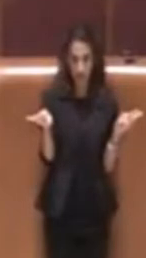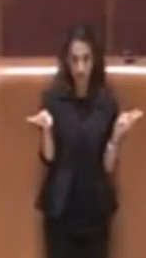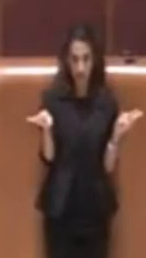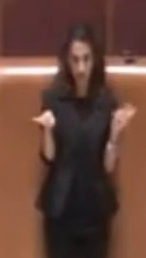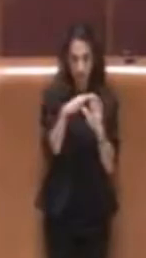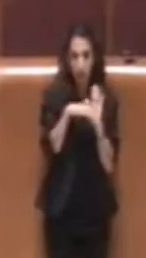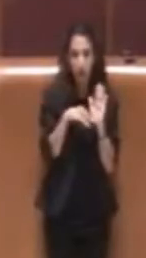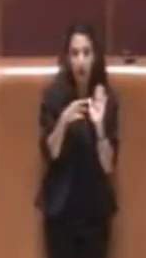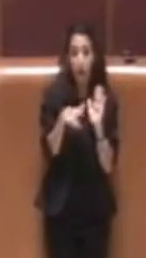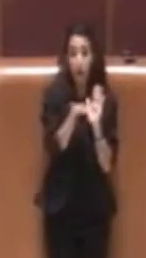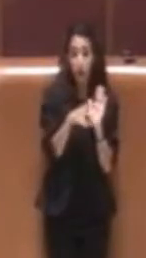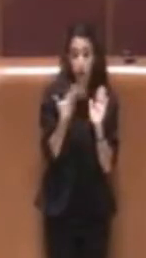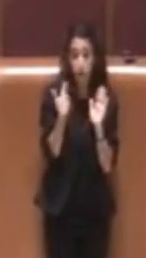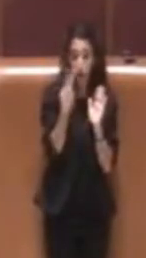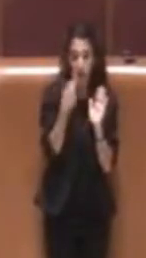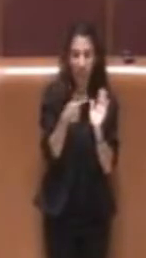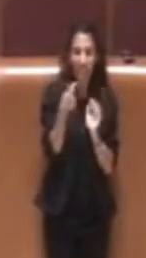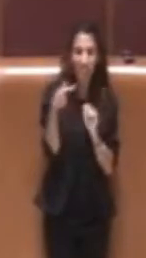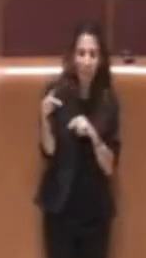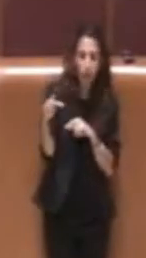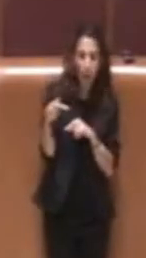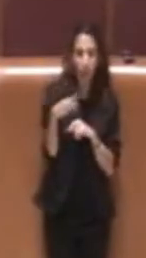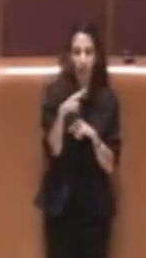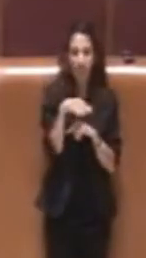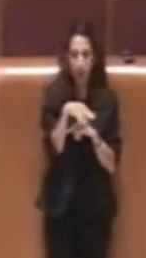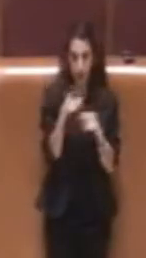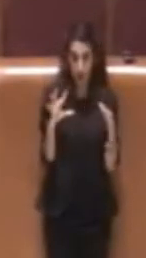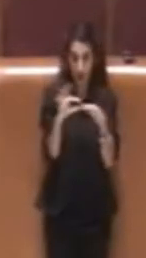programma urbanistico la Tintoretto e la Vigna Murata,